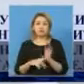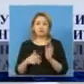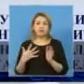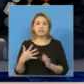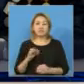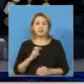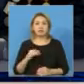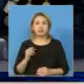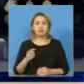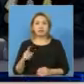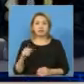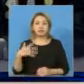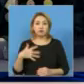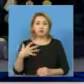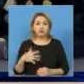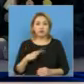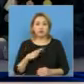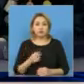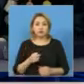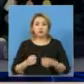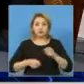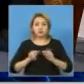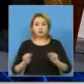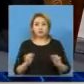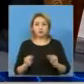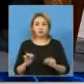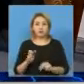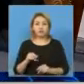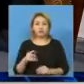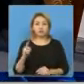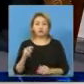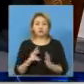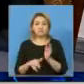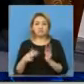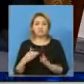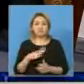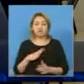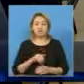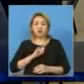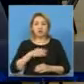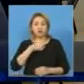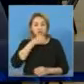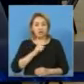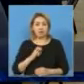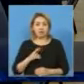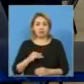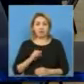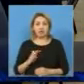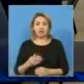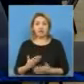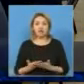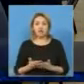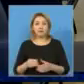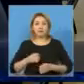арысы Әлихан Бөкейхановтың 155, ағартушы ұстаз Ыбырай Алтынсариннің 180 жылдығы және күш атасы Қажымұқанның 150